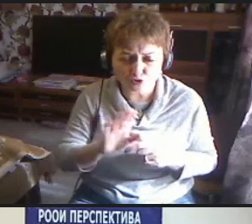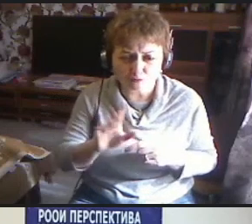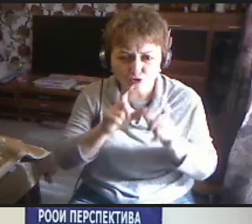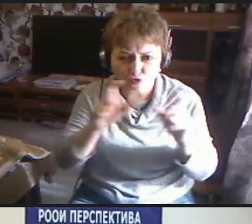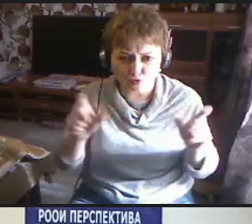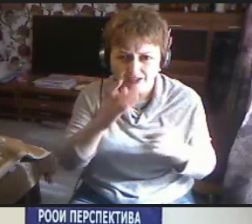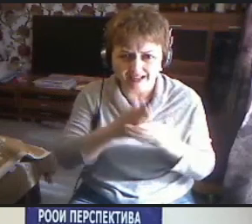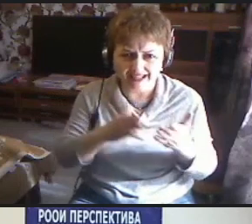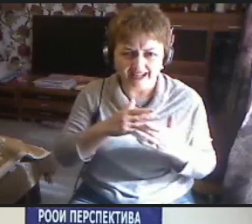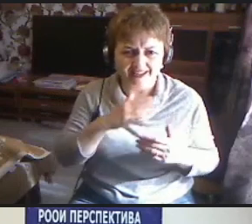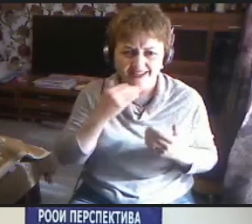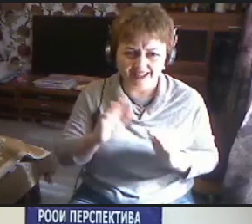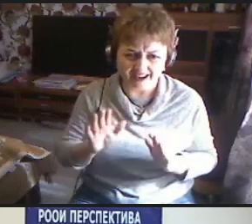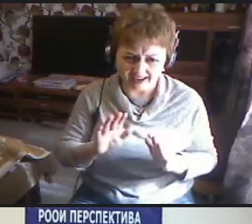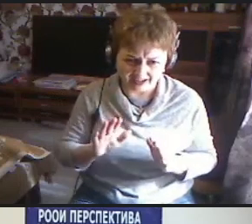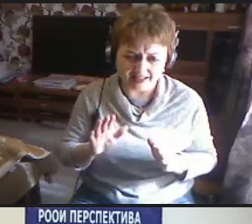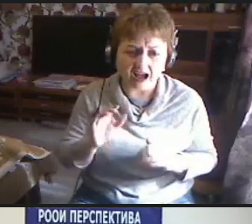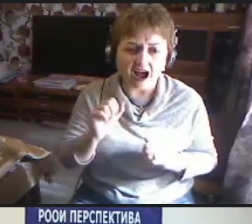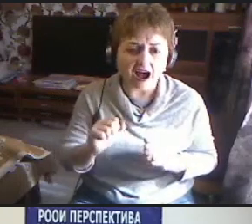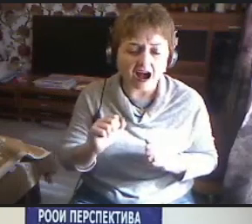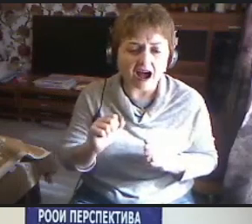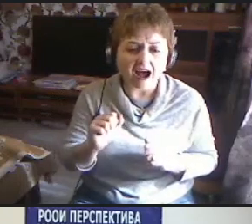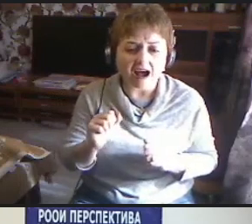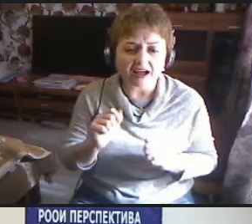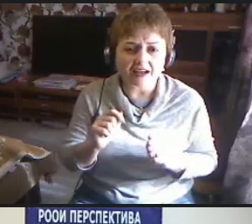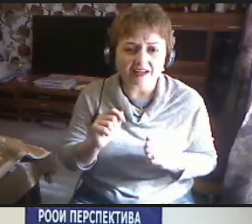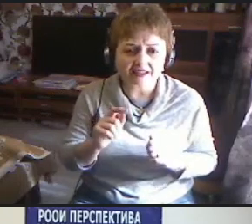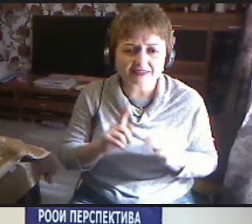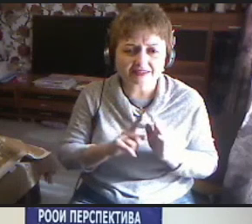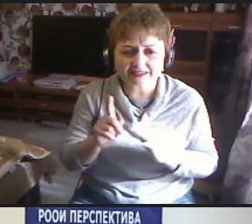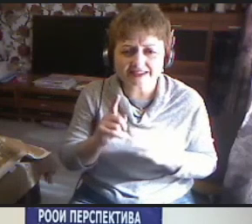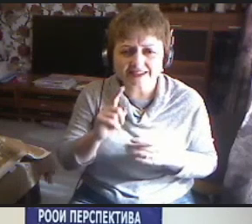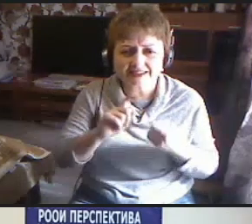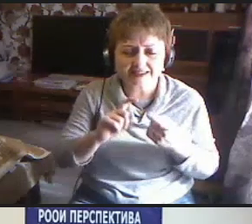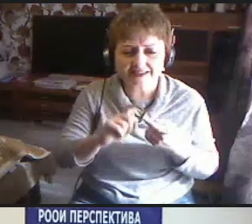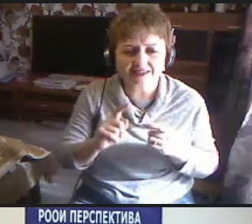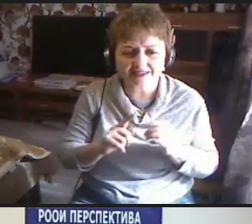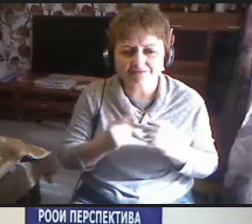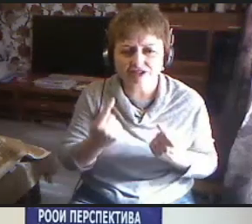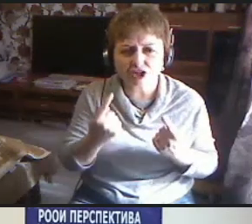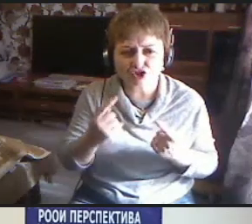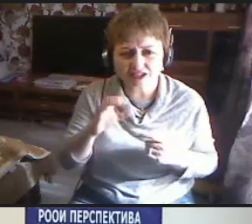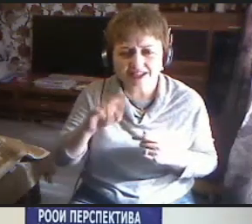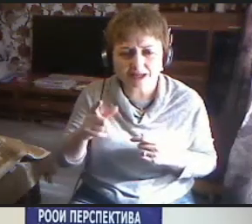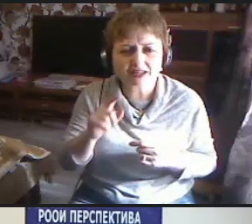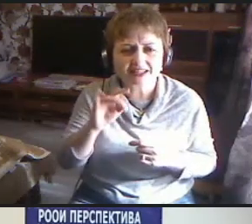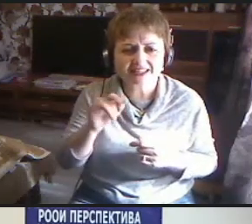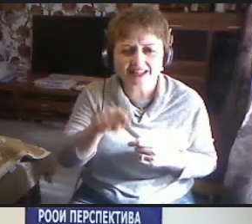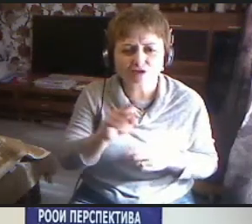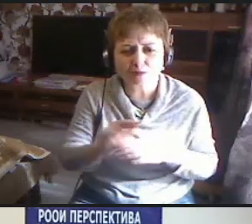школы совсем категорически не хотят, а в значительной степени именно из-за того, что